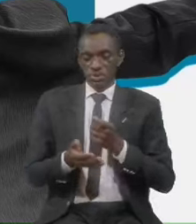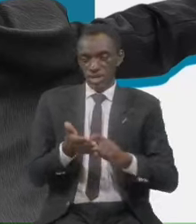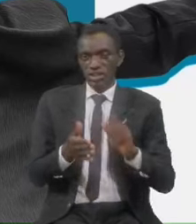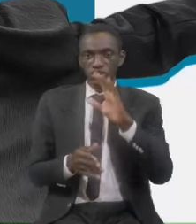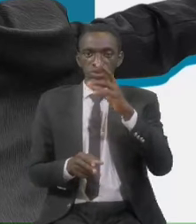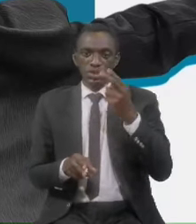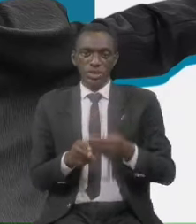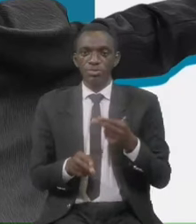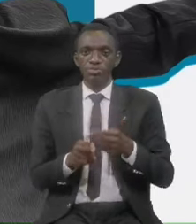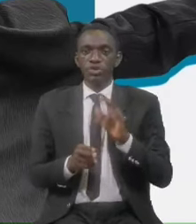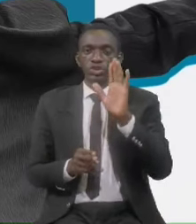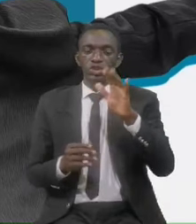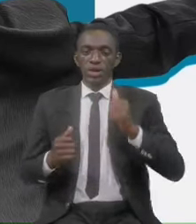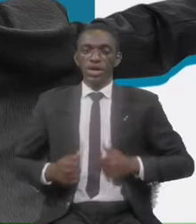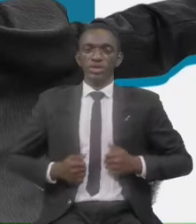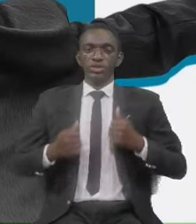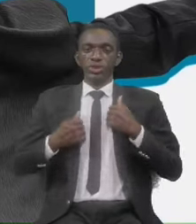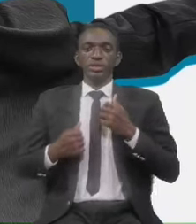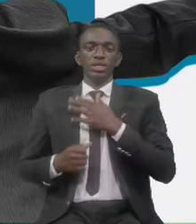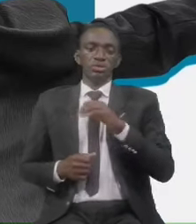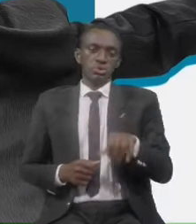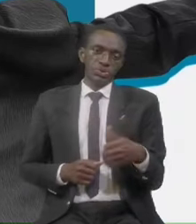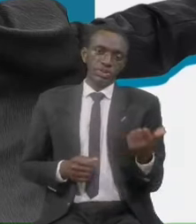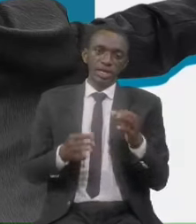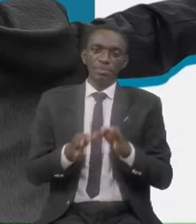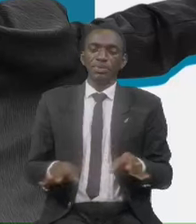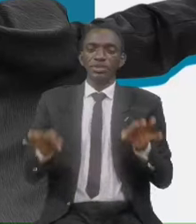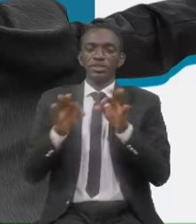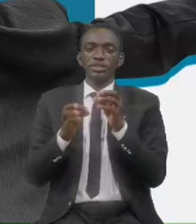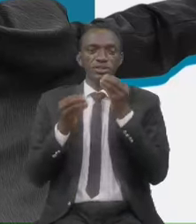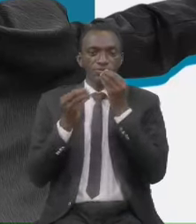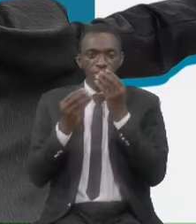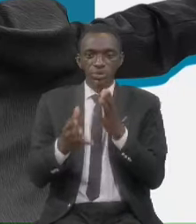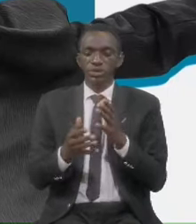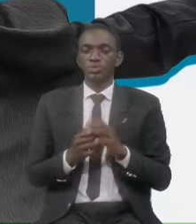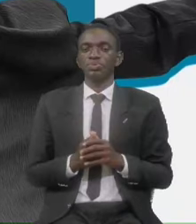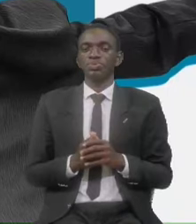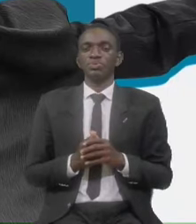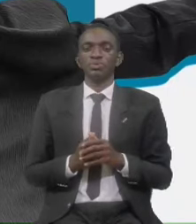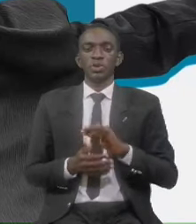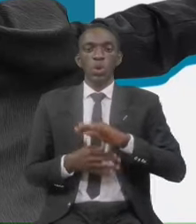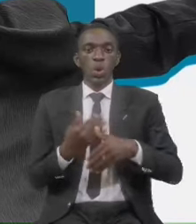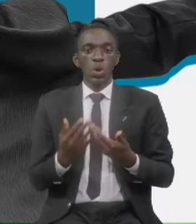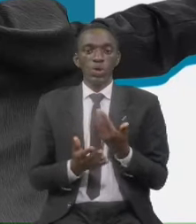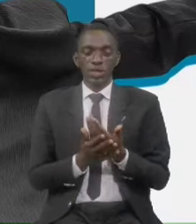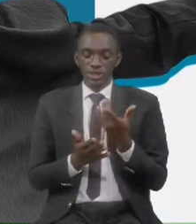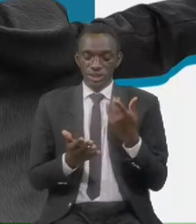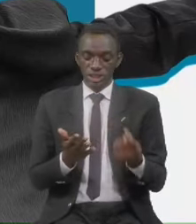Afin qu'il écrive votre nom, votre adresse et toutes les informations importantes.